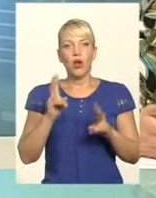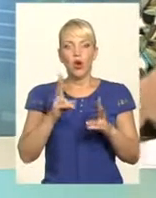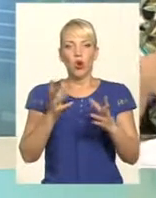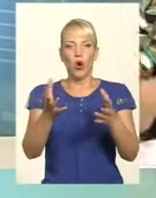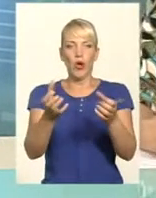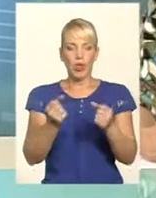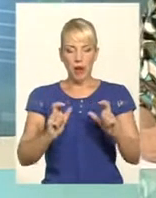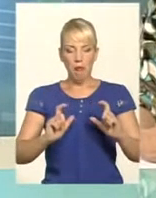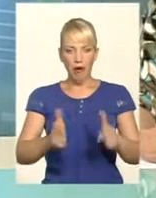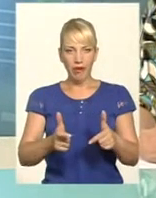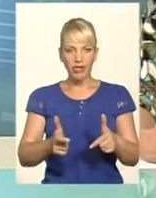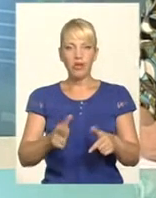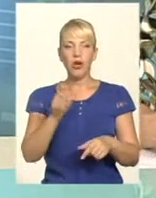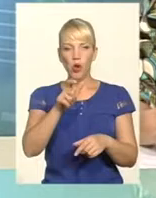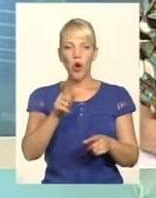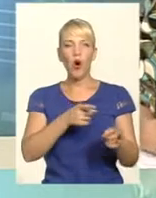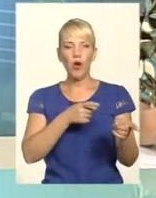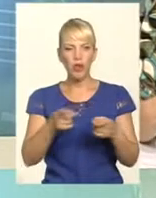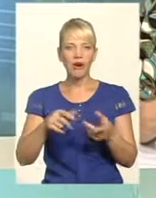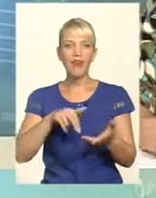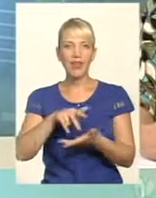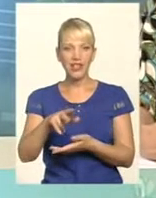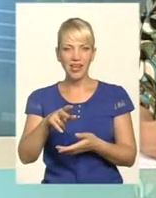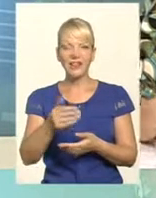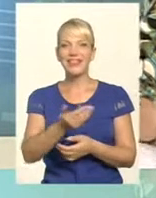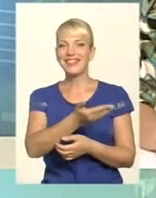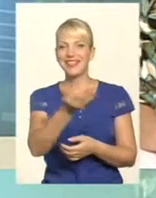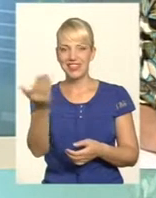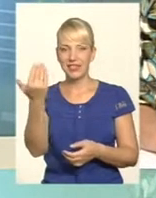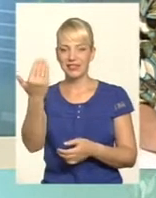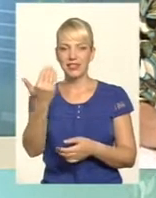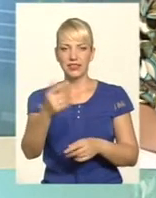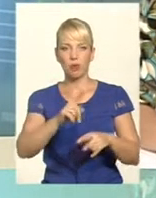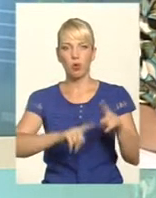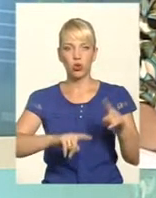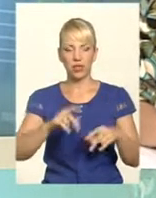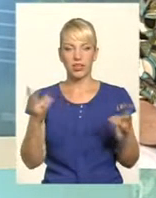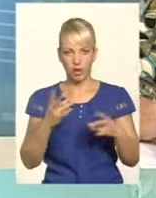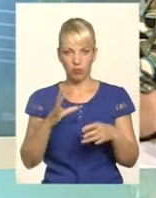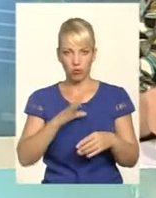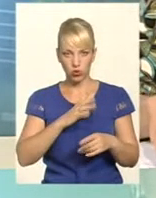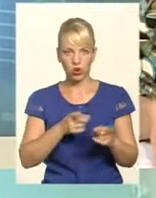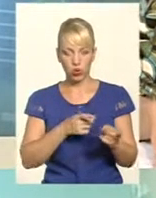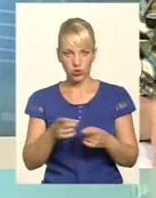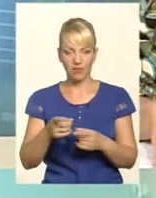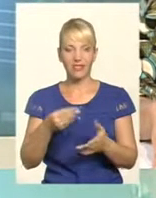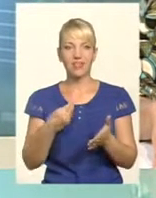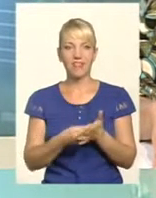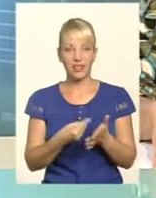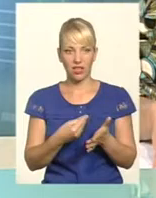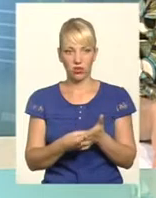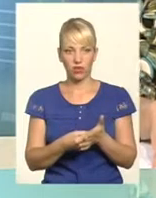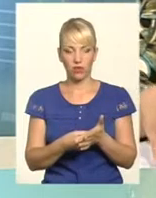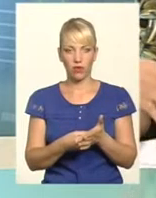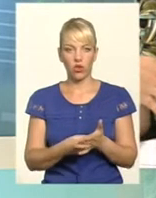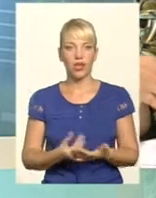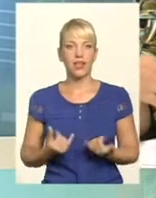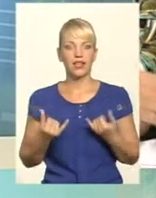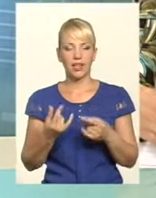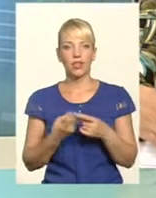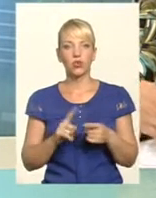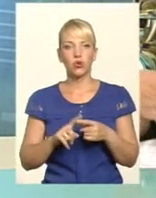повістку, вони готові йти? Їм і їхнім родинам треба бути готовим ще й фінансово для того,